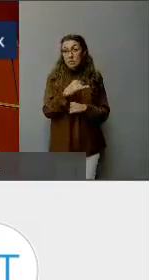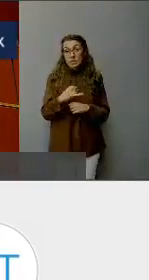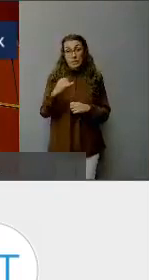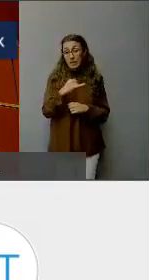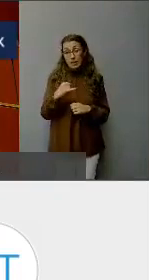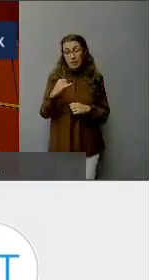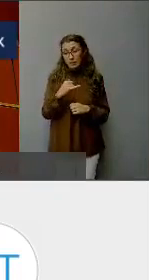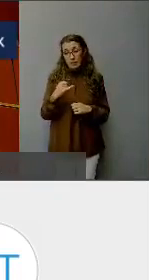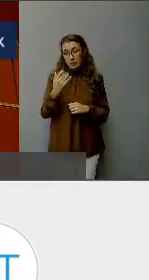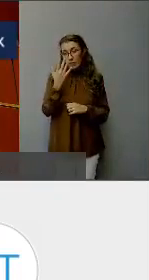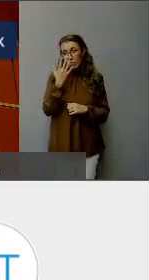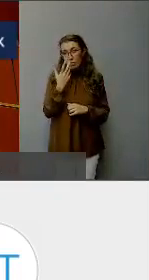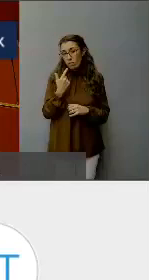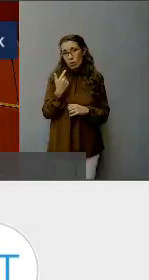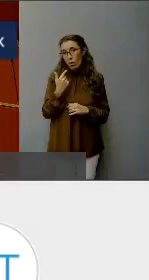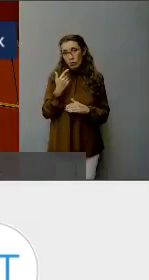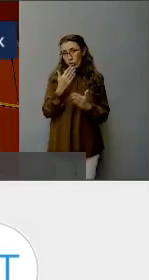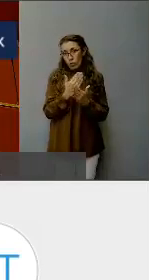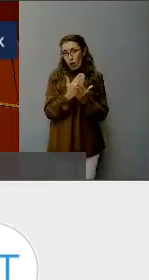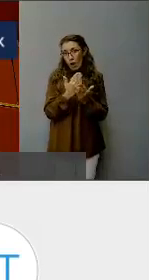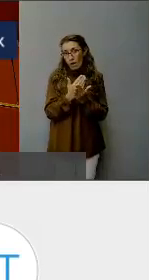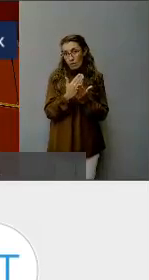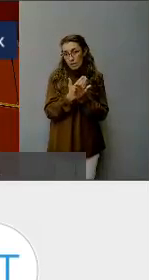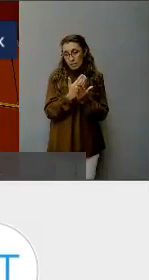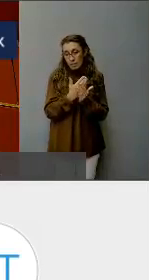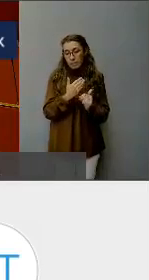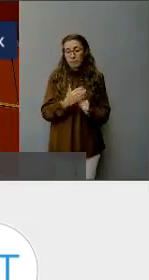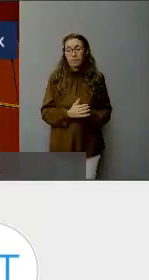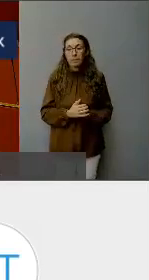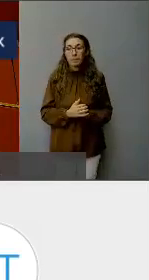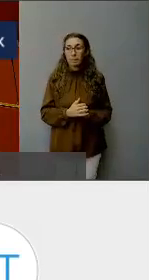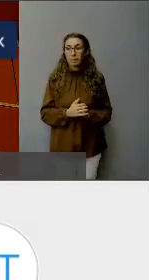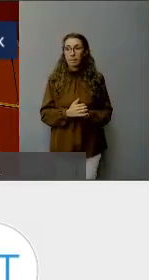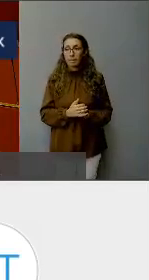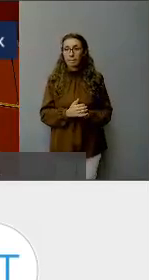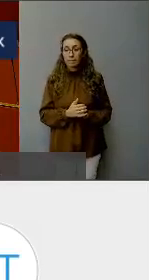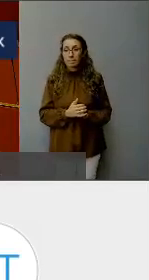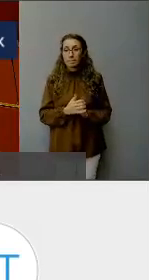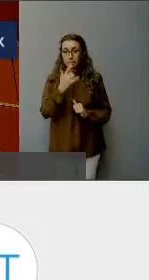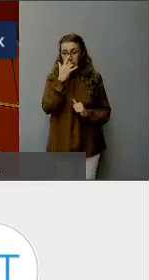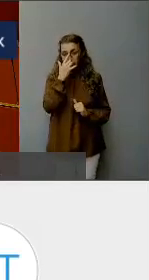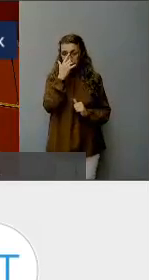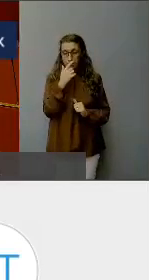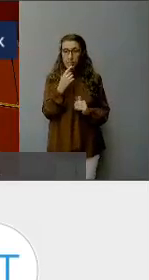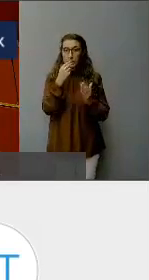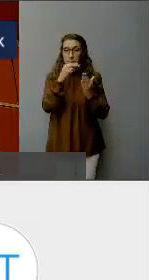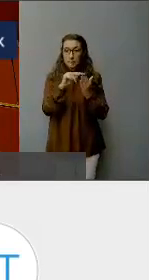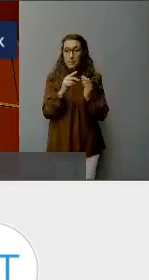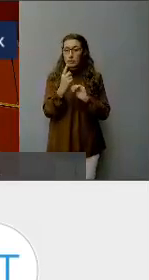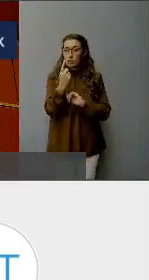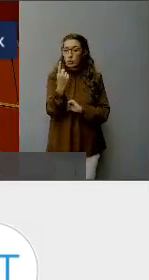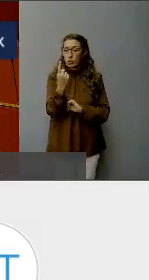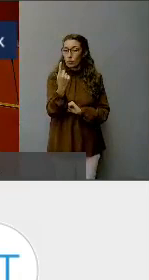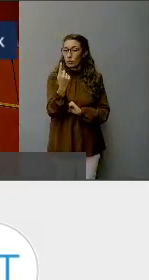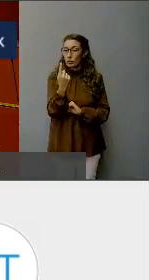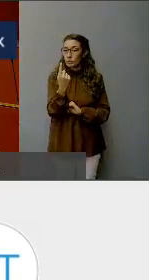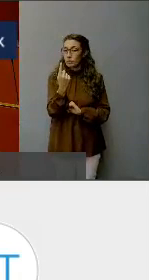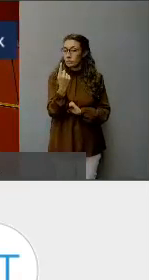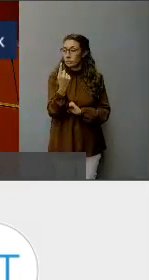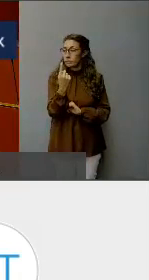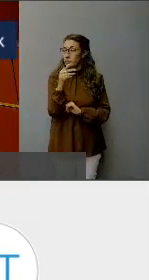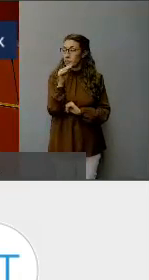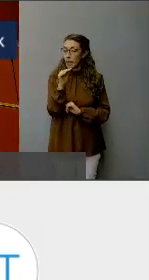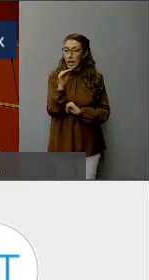variante urbanistica e la prima nell'emendamento uno chiede di abrogare